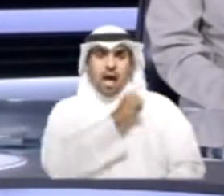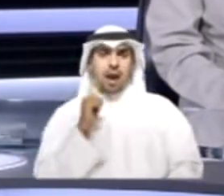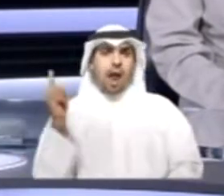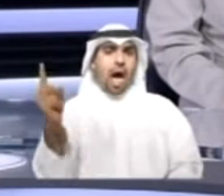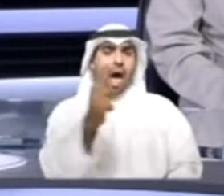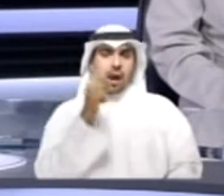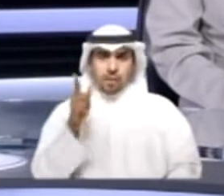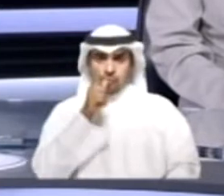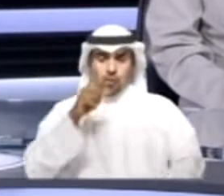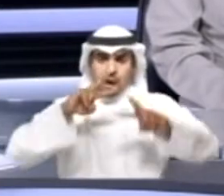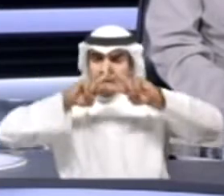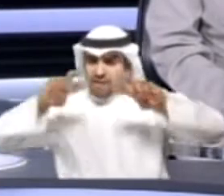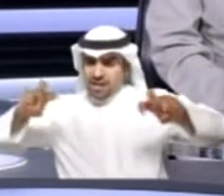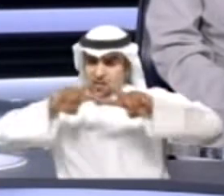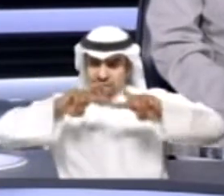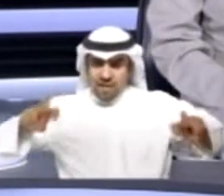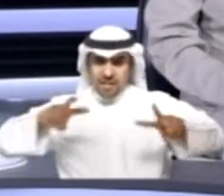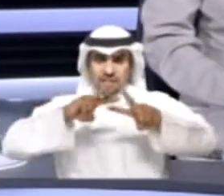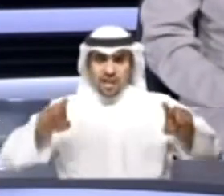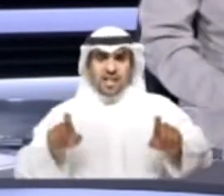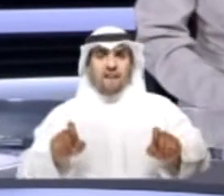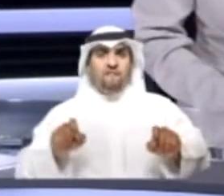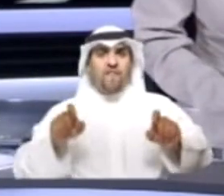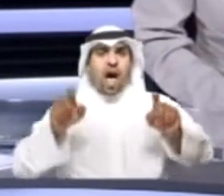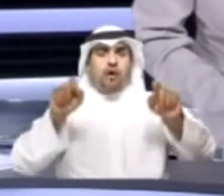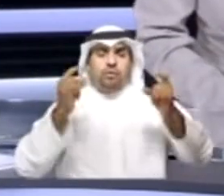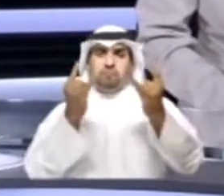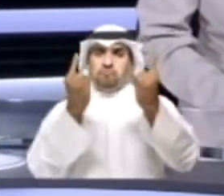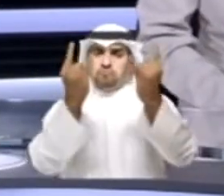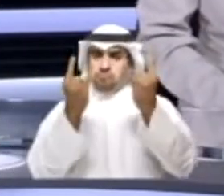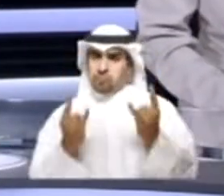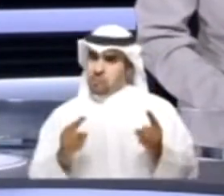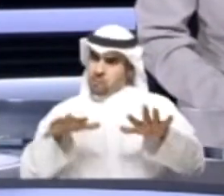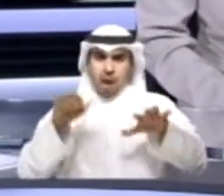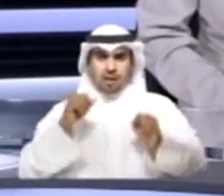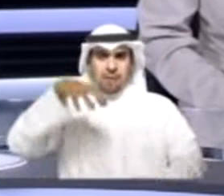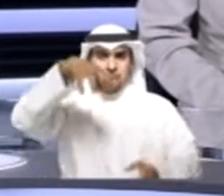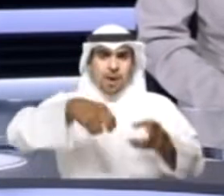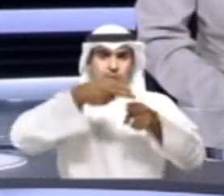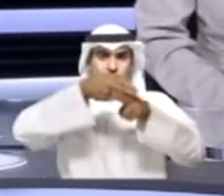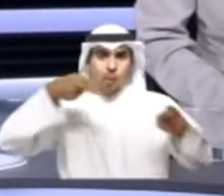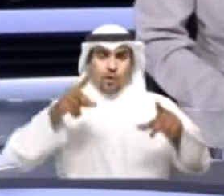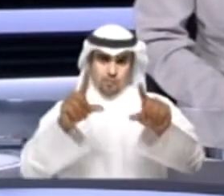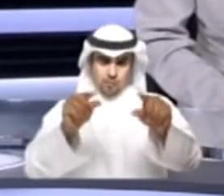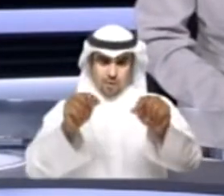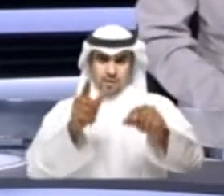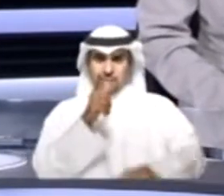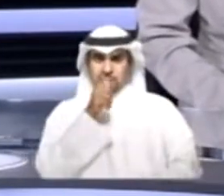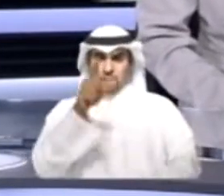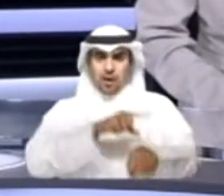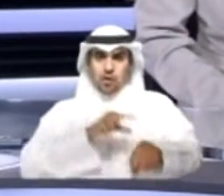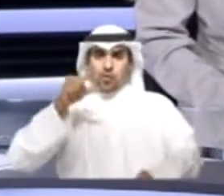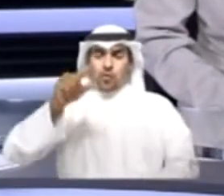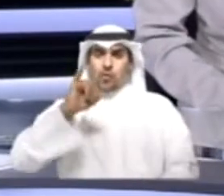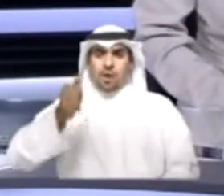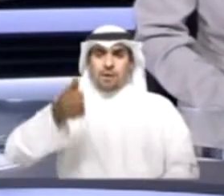لفحص الفيروسات 100%. نعم، وأوضحت الوكيلة المساعدة لشؤون الصحة العامة بالوزارة دكتورة ماجدة